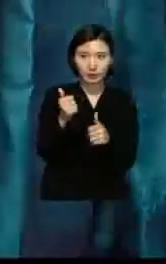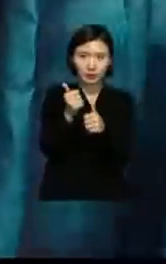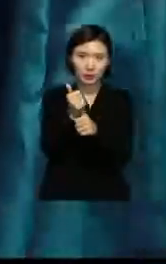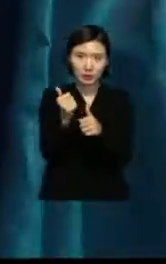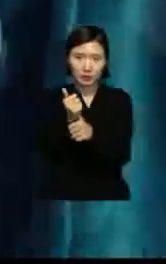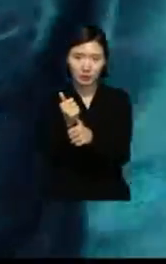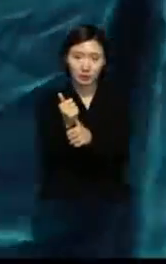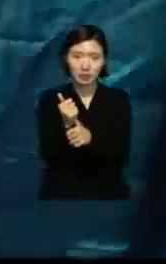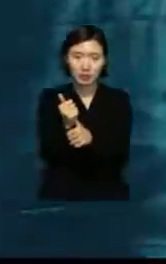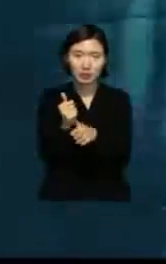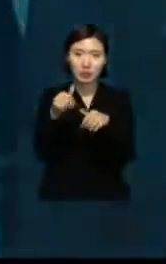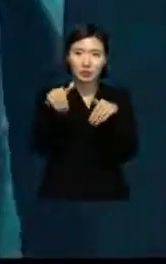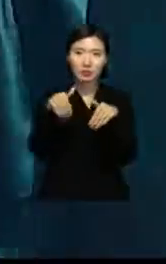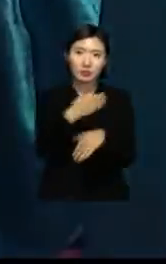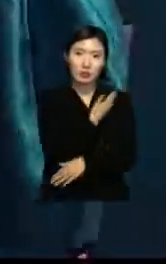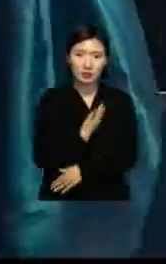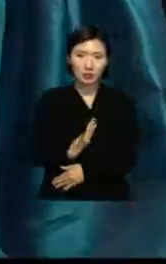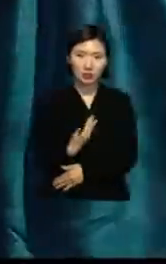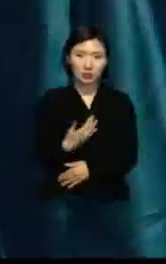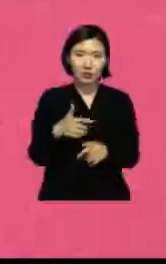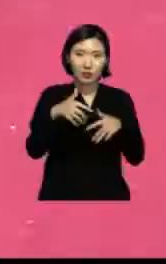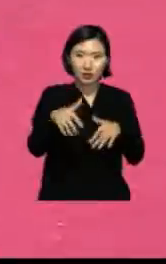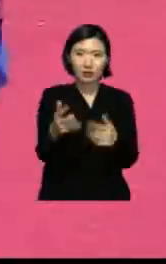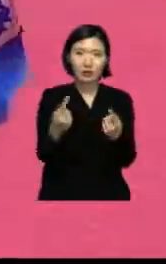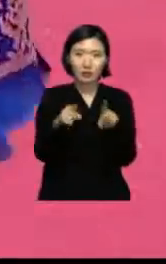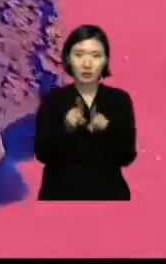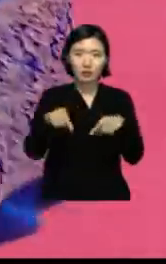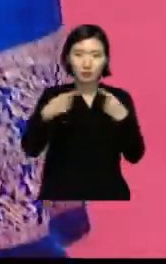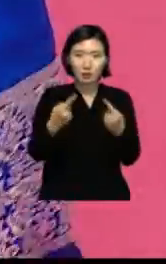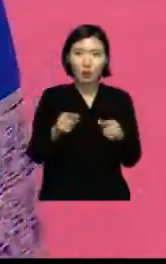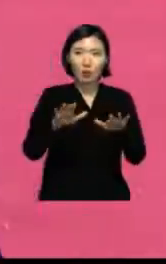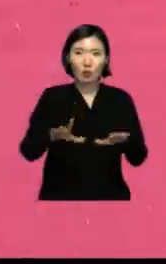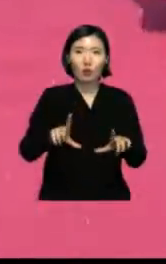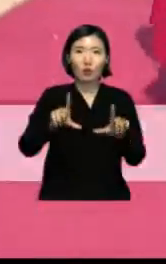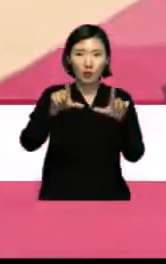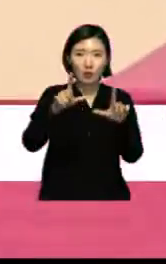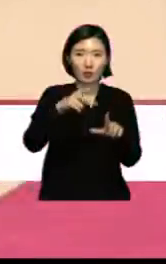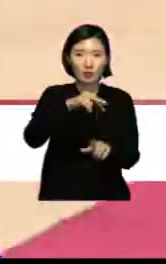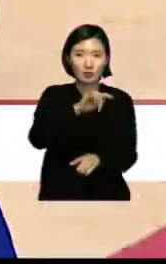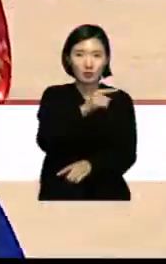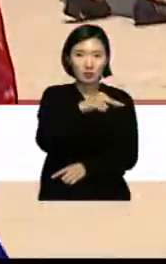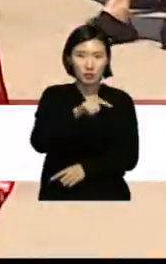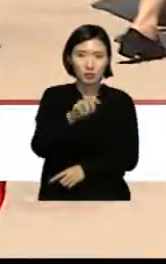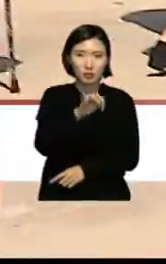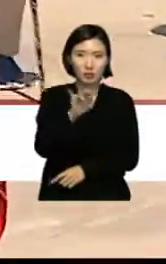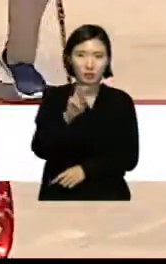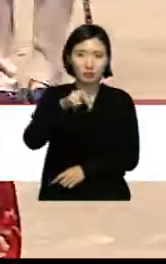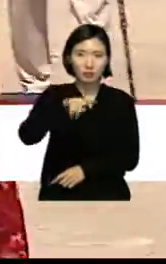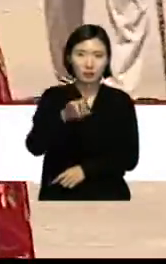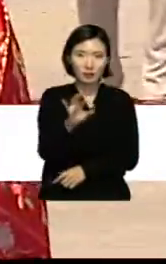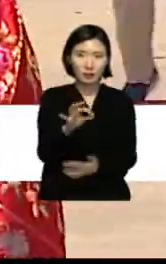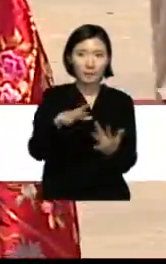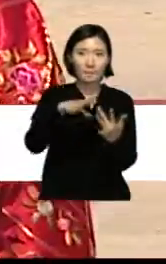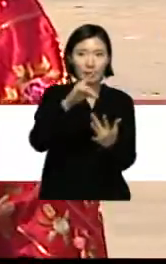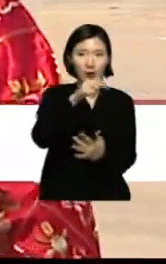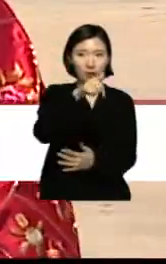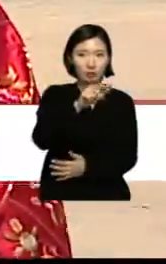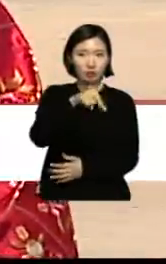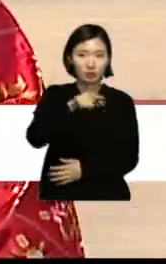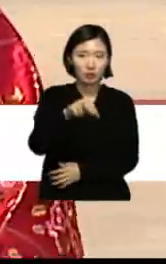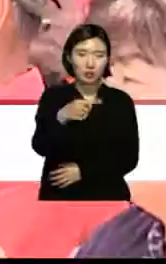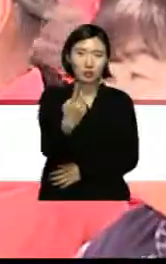지인들도 이 행렬에 동참합니다. 끝으로 올해 신사임당상에 선정된 구자송 씨가 모습을 드러내고